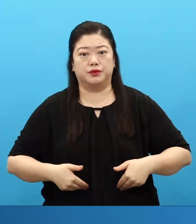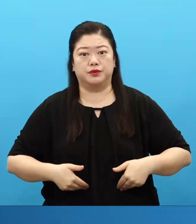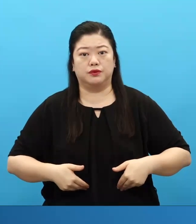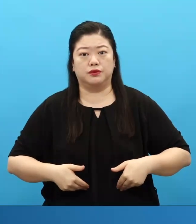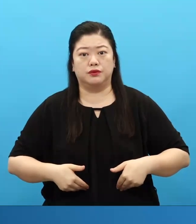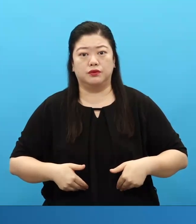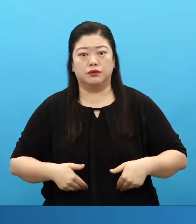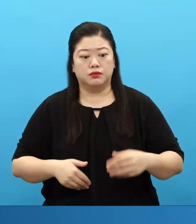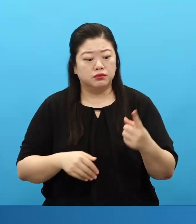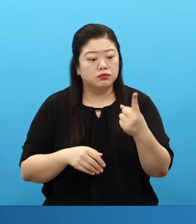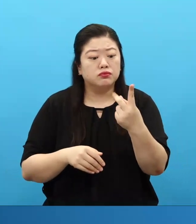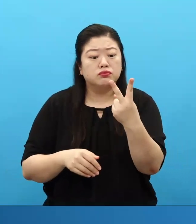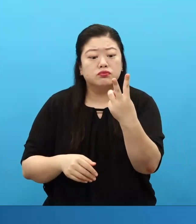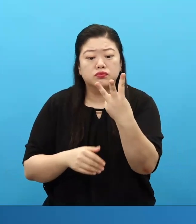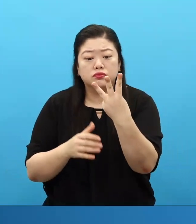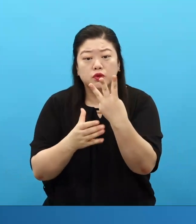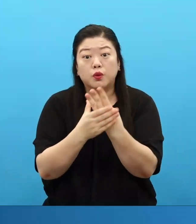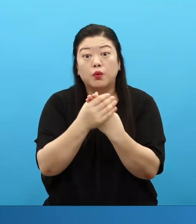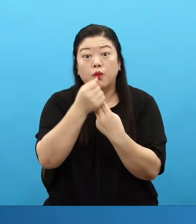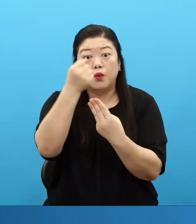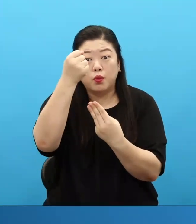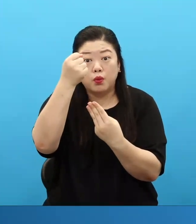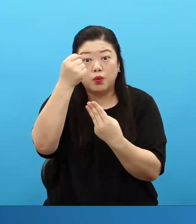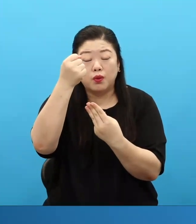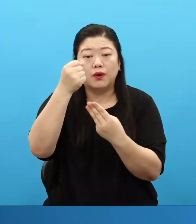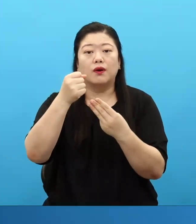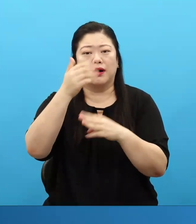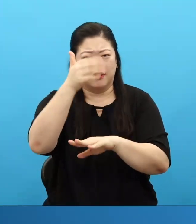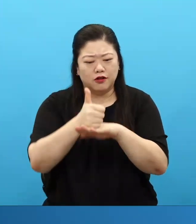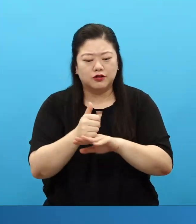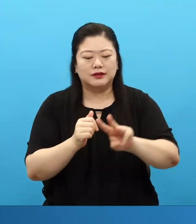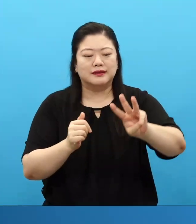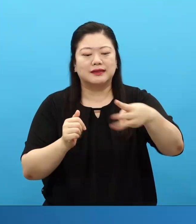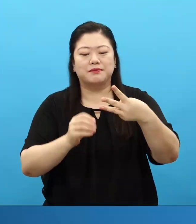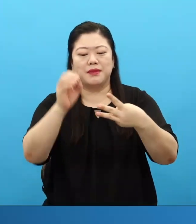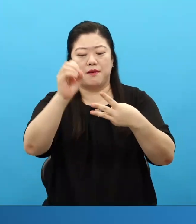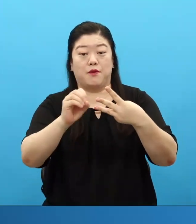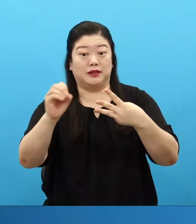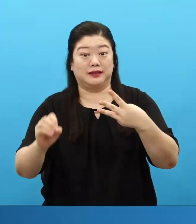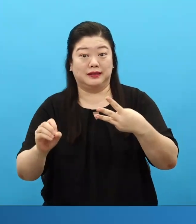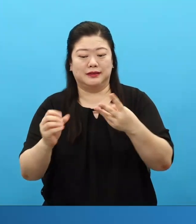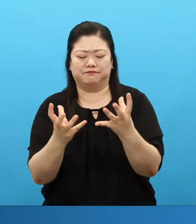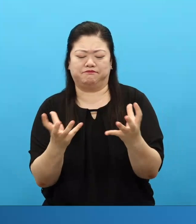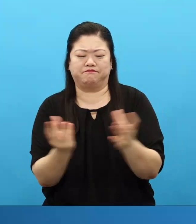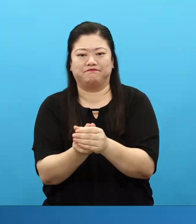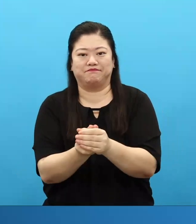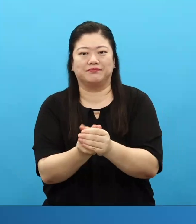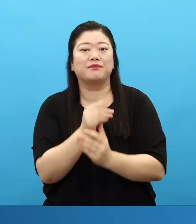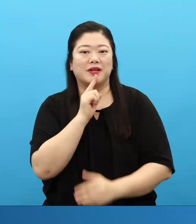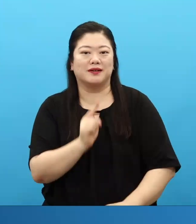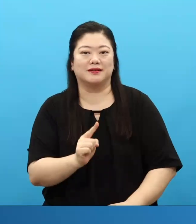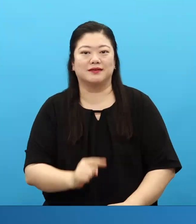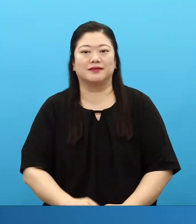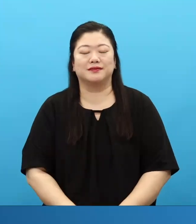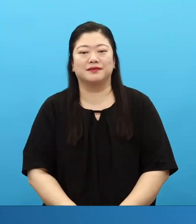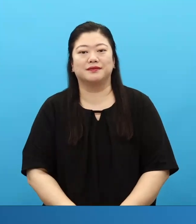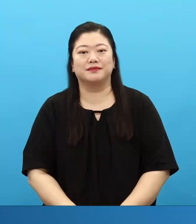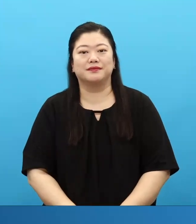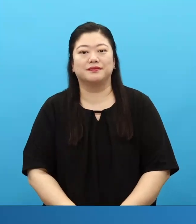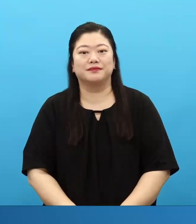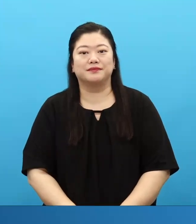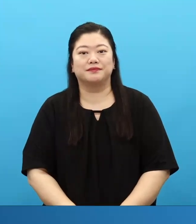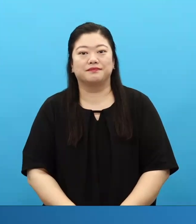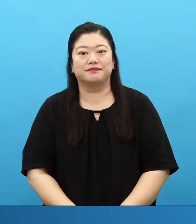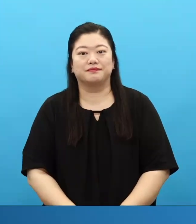보고 이제 300%가 완성이 되는 거예요. And as we begin to actualize this through our 24-hour, 25-hour, and eternal prayer, it is brought